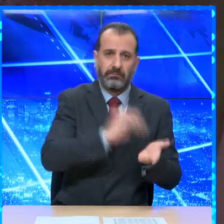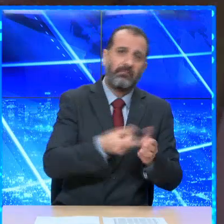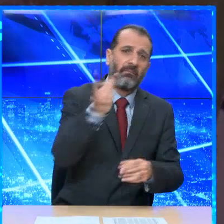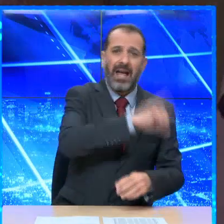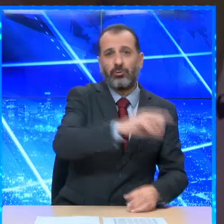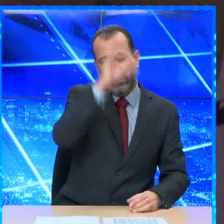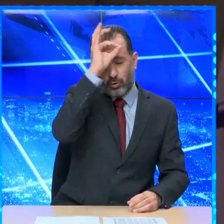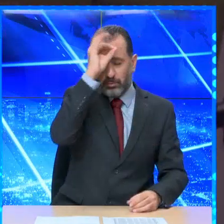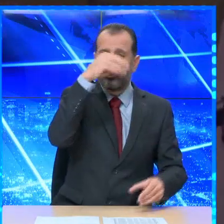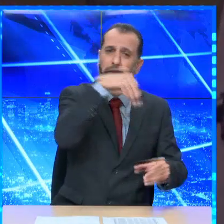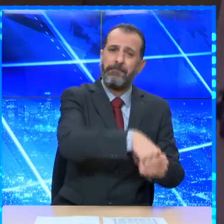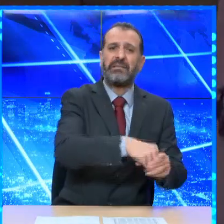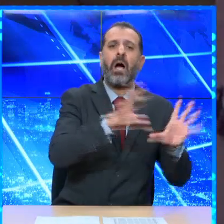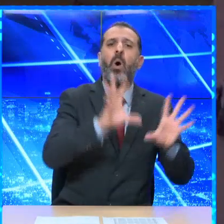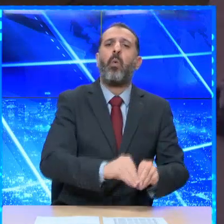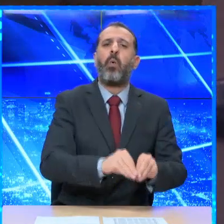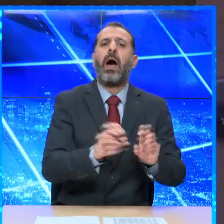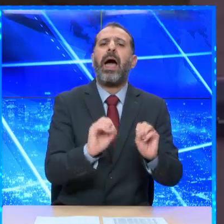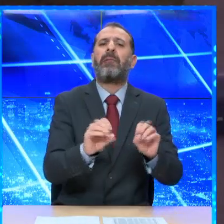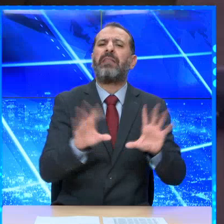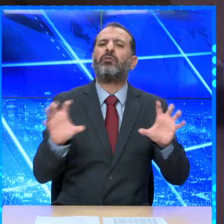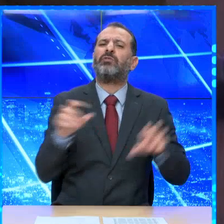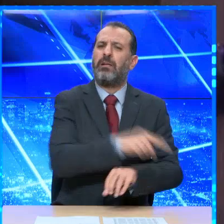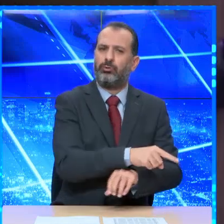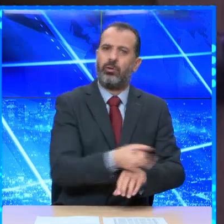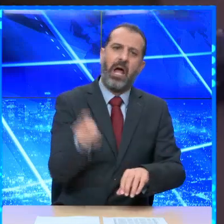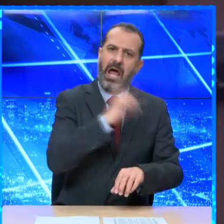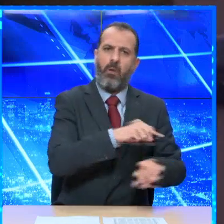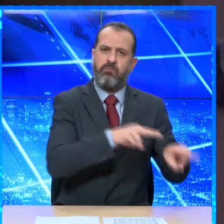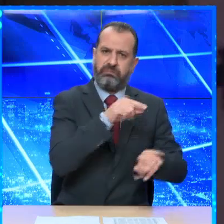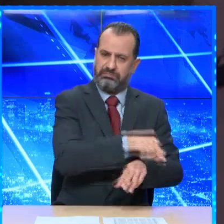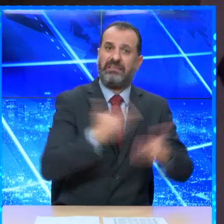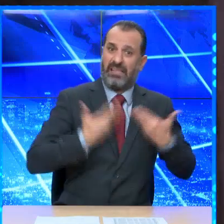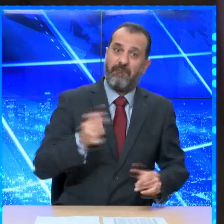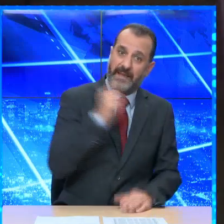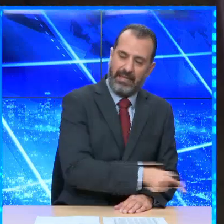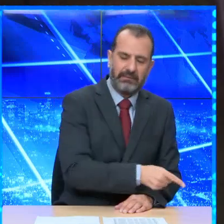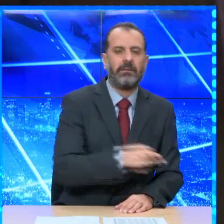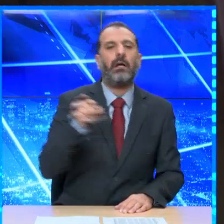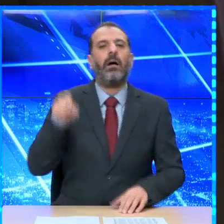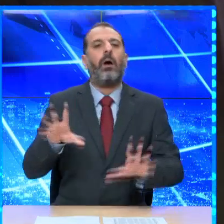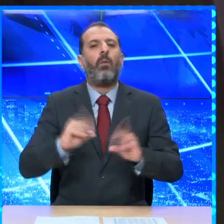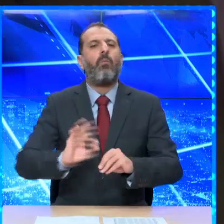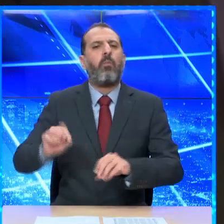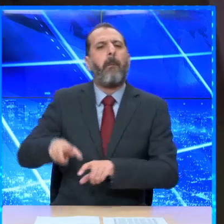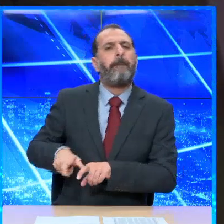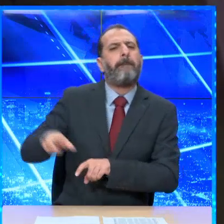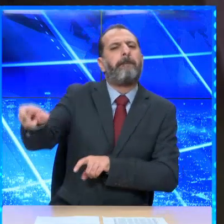όπως προείπαμε, μέλος μονάδας που χειρίζεται εκπαιδευμένα σκυλιά. Τα πρώτα πυρά ακούστηκαν σε πεζόδρομο της πόλης